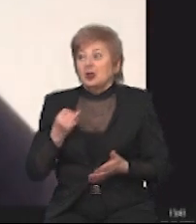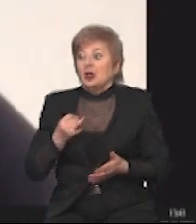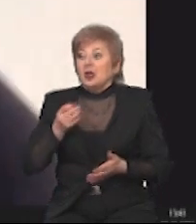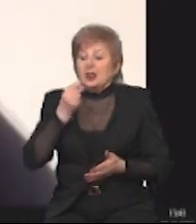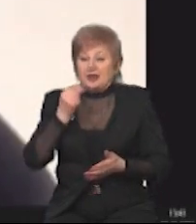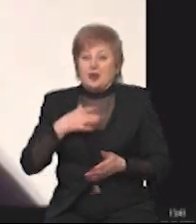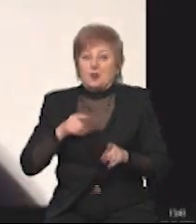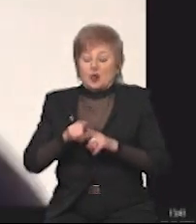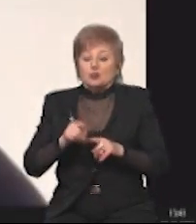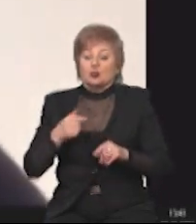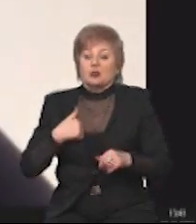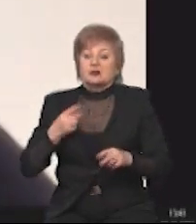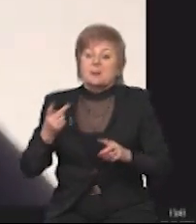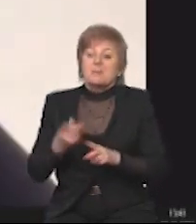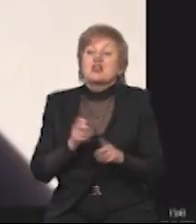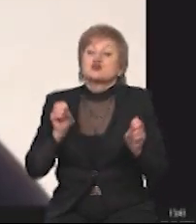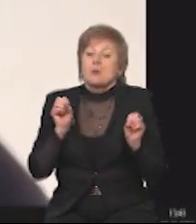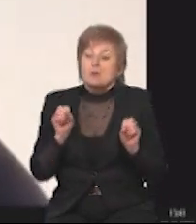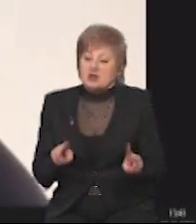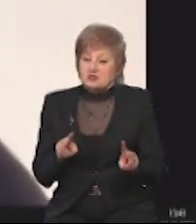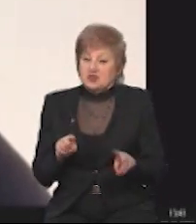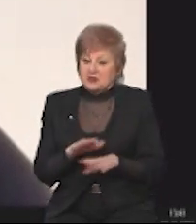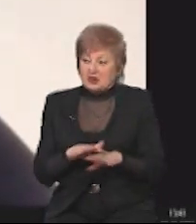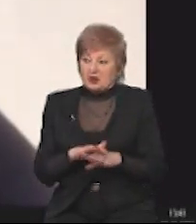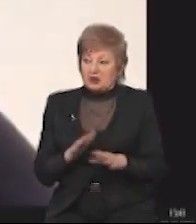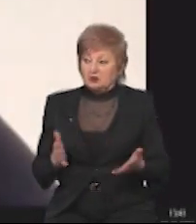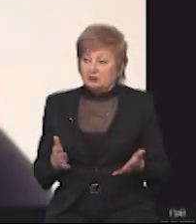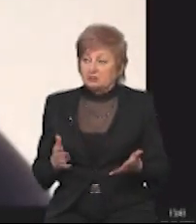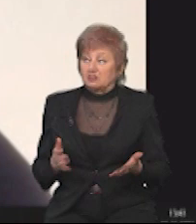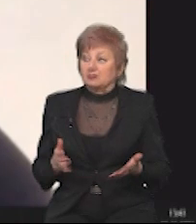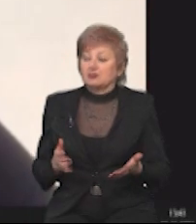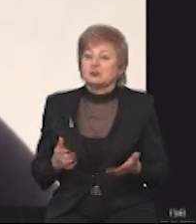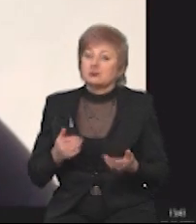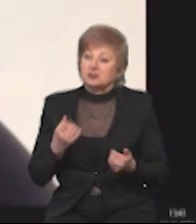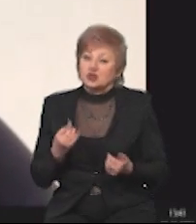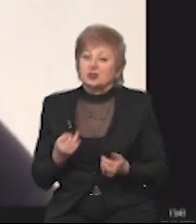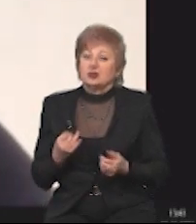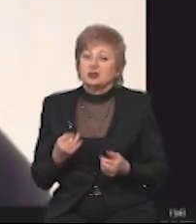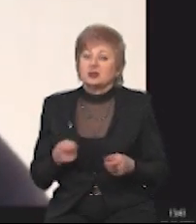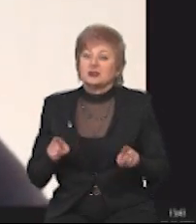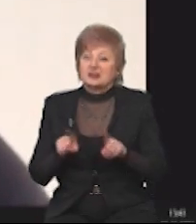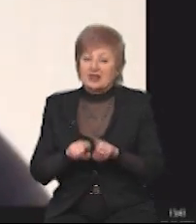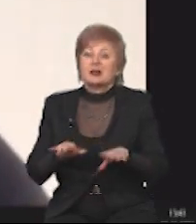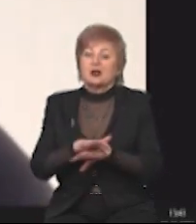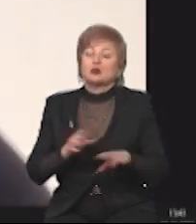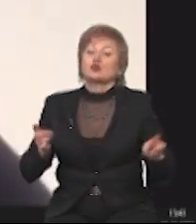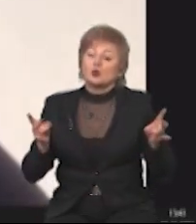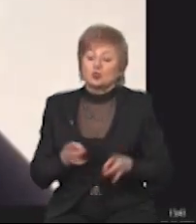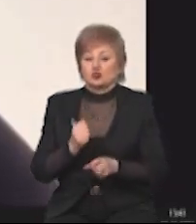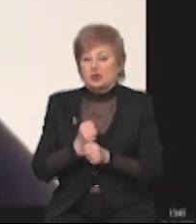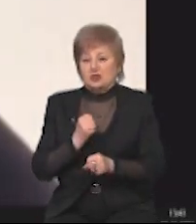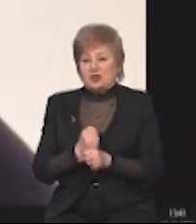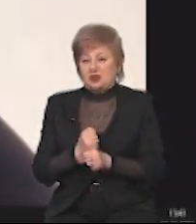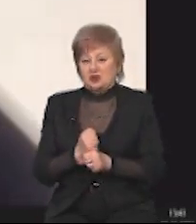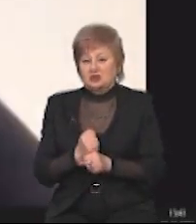продукт более безопасен. Эта тема в Украине поднималась уже давно, такие рынки надо делать, это можно делать